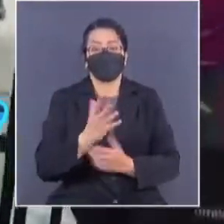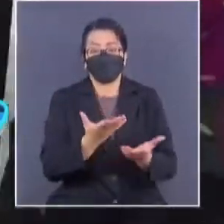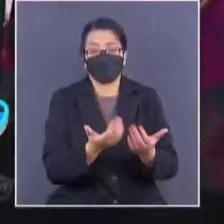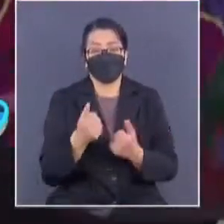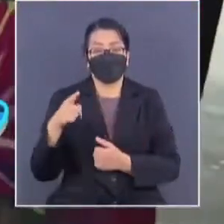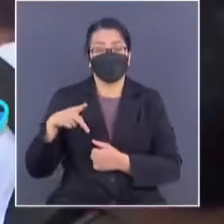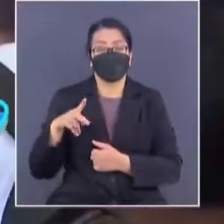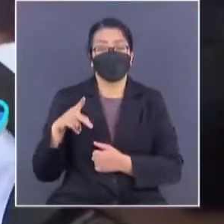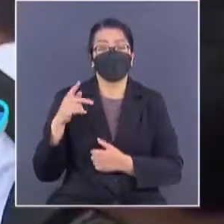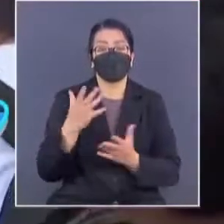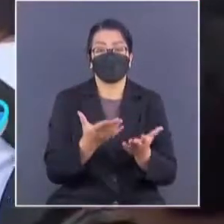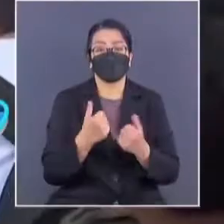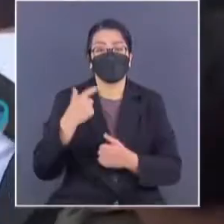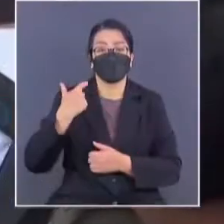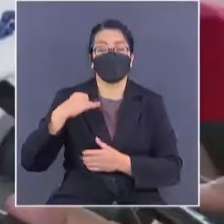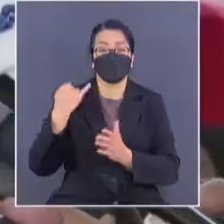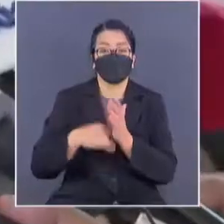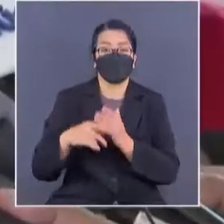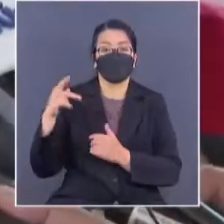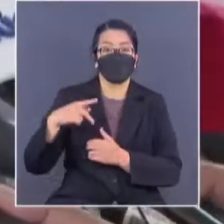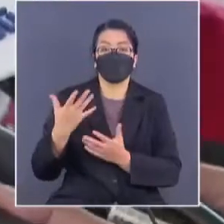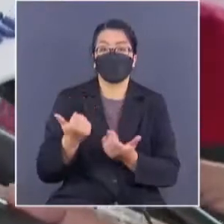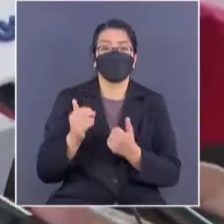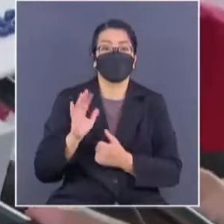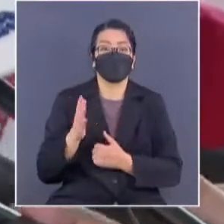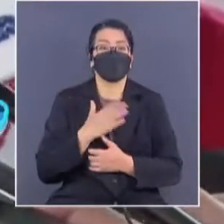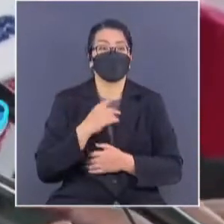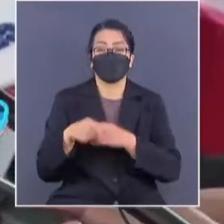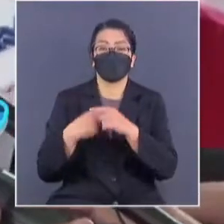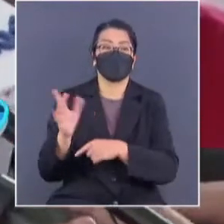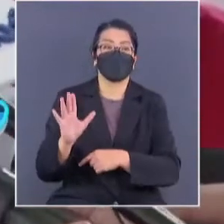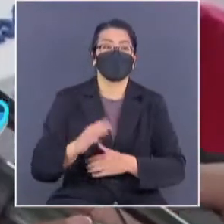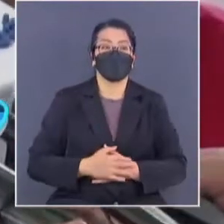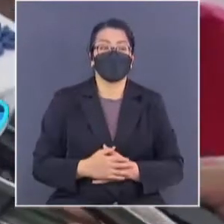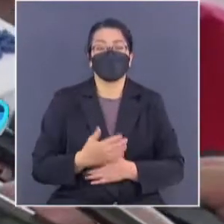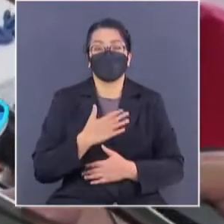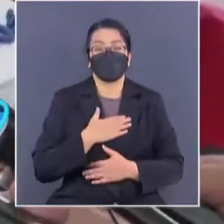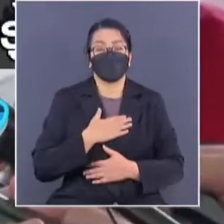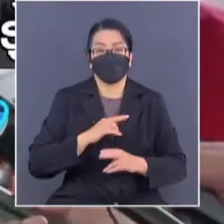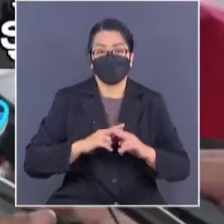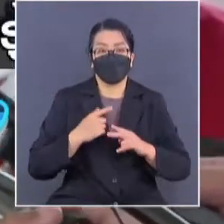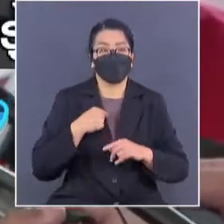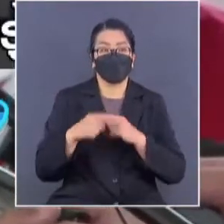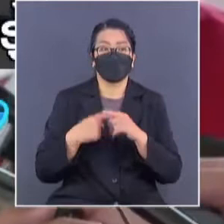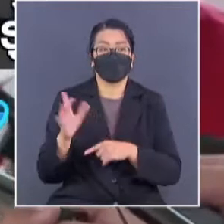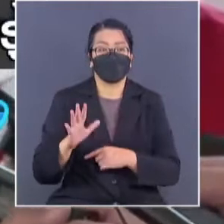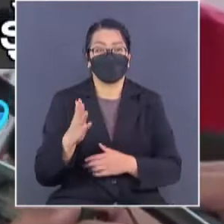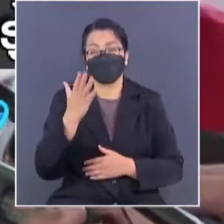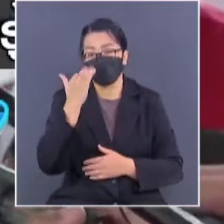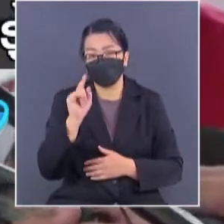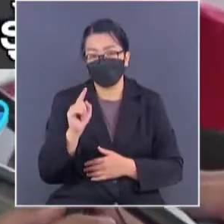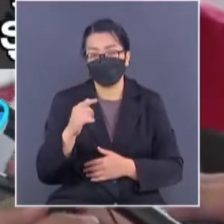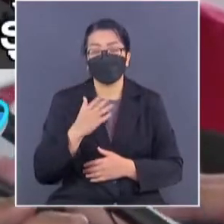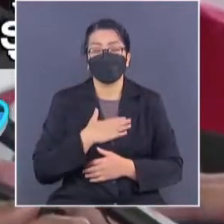เศษแล้วไปฟังเสียงของนายอัจฉริยะกันหน่อยค่ะ ยืนยันว่าผมไม่ไปนะเป็นส่วนตัวของผมไม่ไปนะครับเพราะว่า